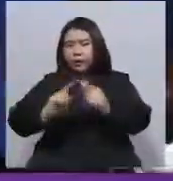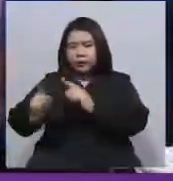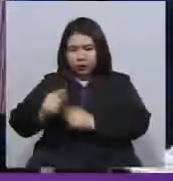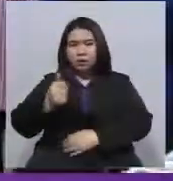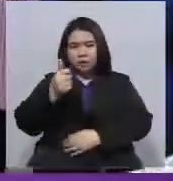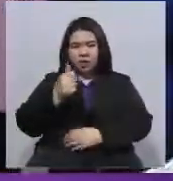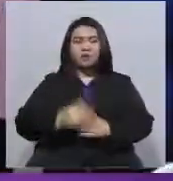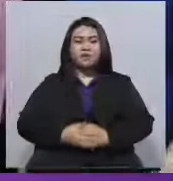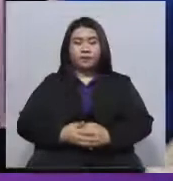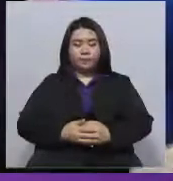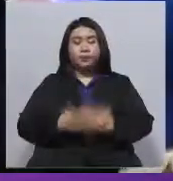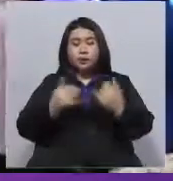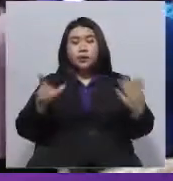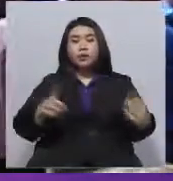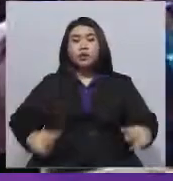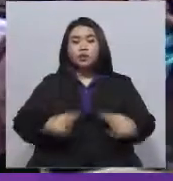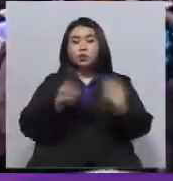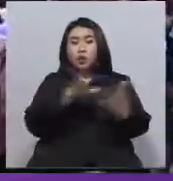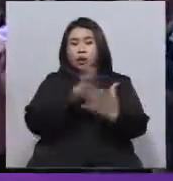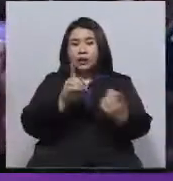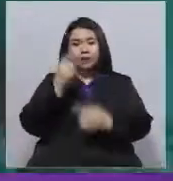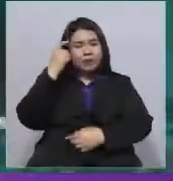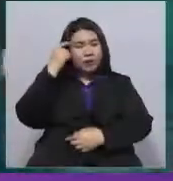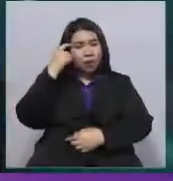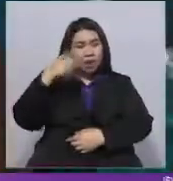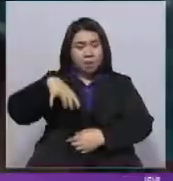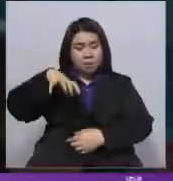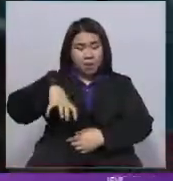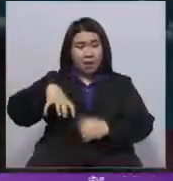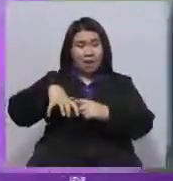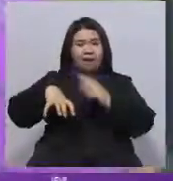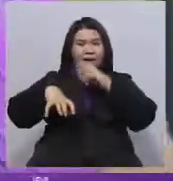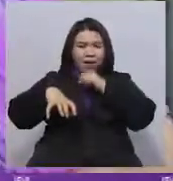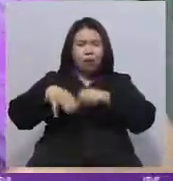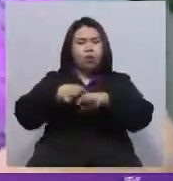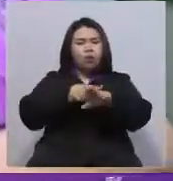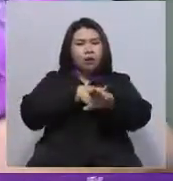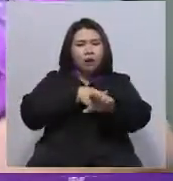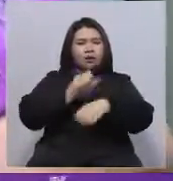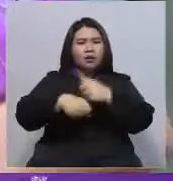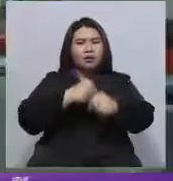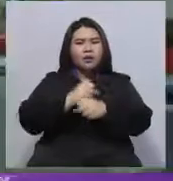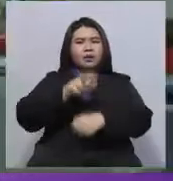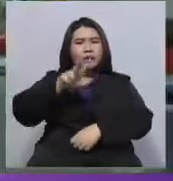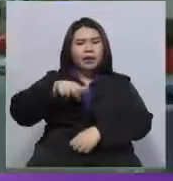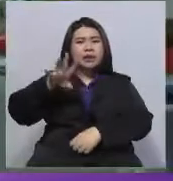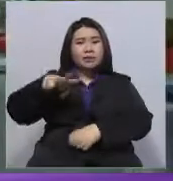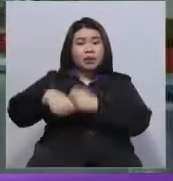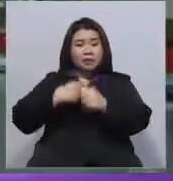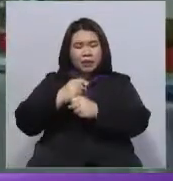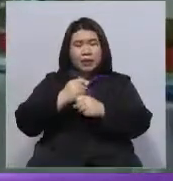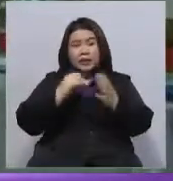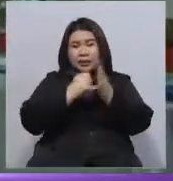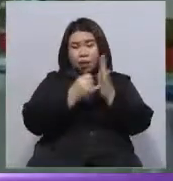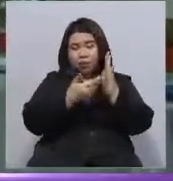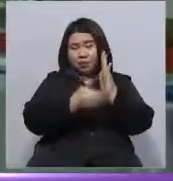ที่ทางกระทรวงวัฒนธรรมจะมีการเสนอให้เมืองโบราณคดีที่มีอายุกว่า 3-4,000 ปีในพื้นที่8จังหวัดภาคตะ